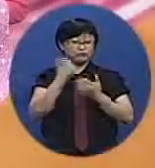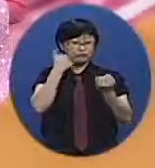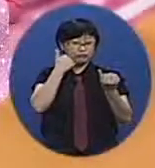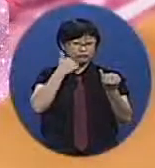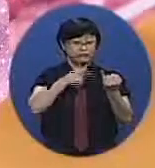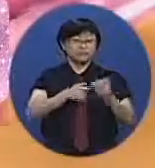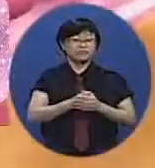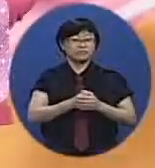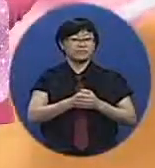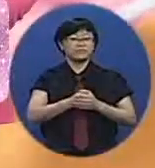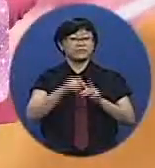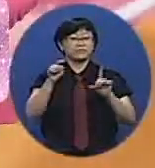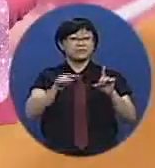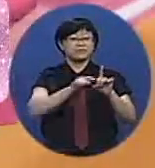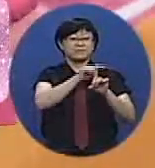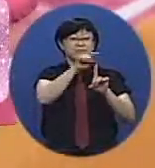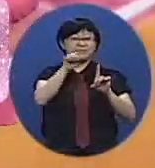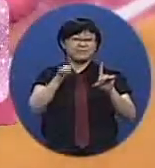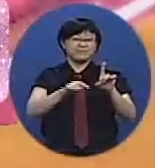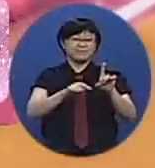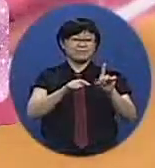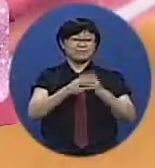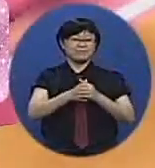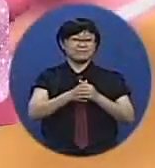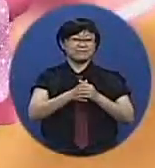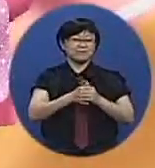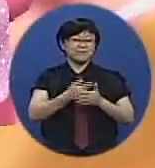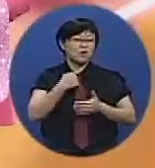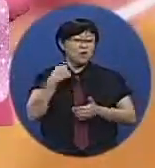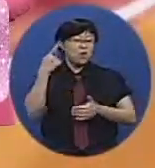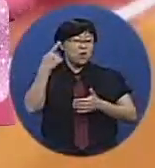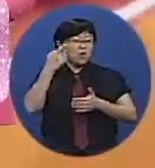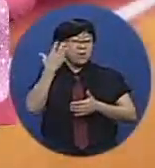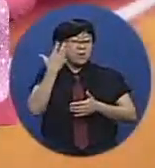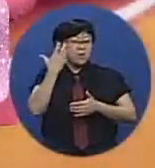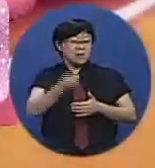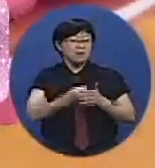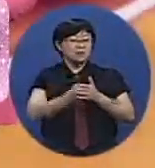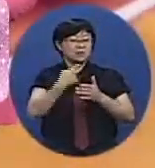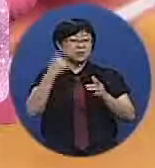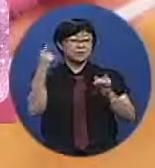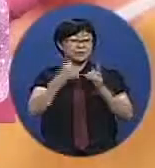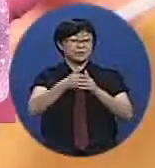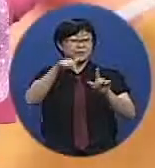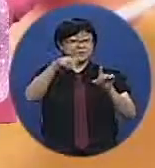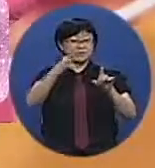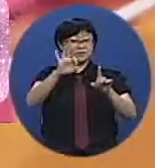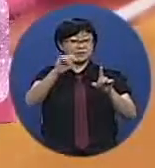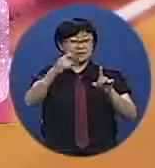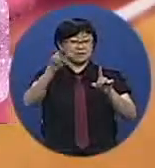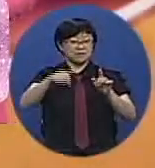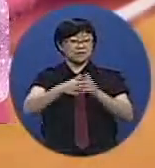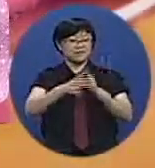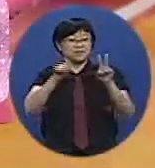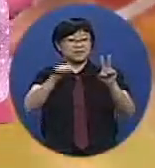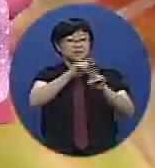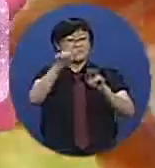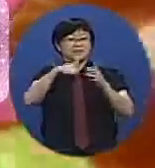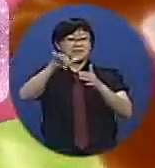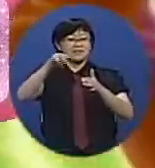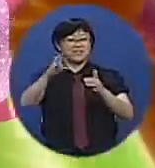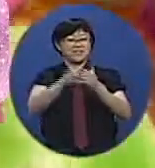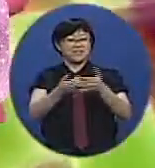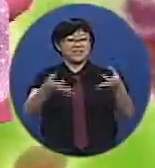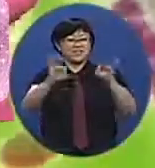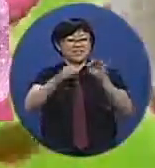누구일까요? 네, 아주 목소리가 허스키하면서도 네, 아주 매력이다. 매력적인 목소리예요. 네. 1번 개은수, 2번